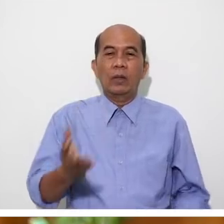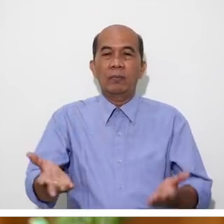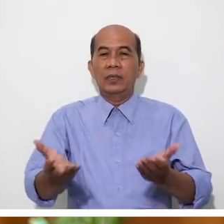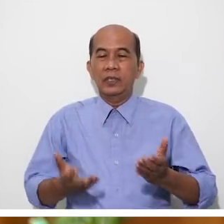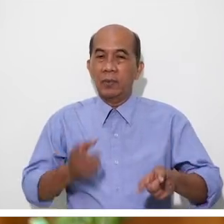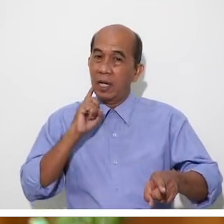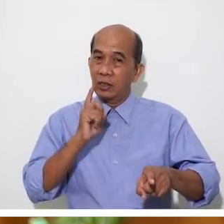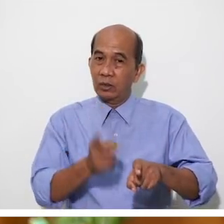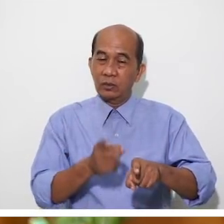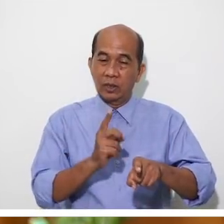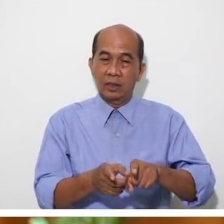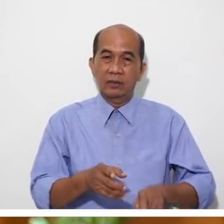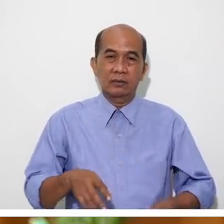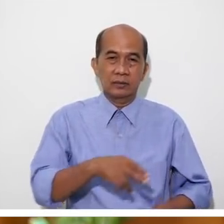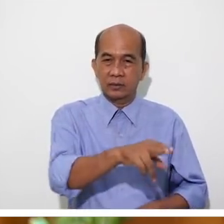Saudara,